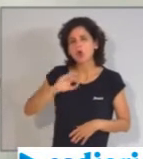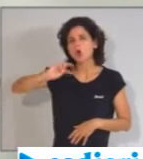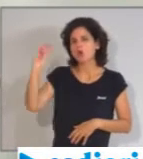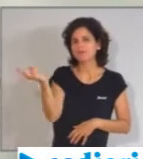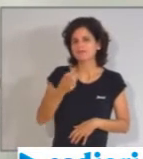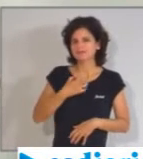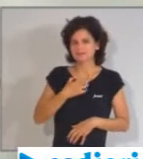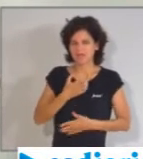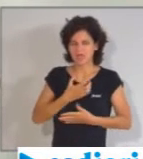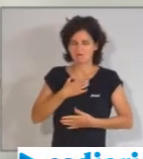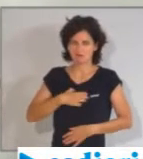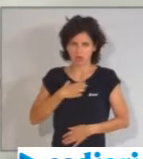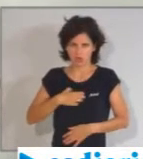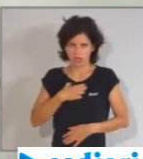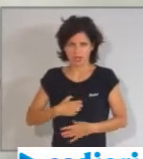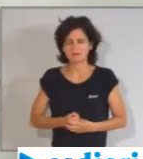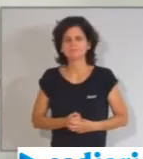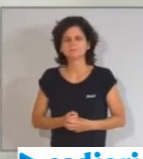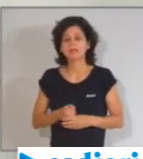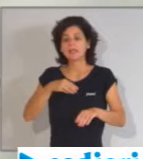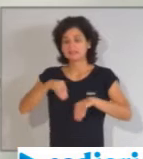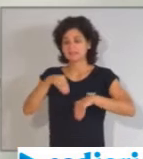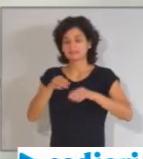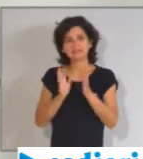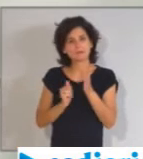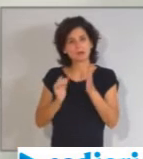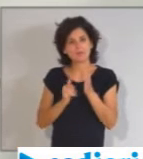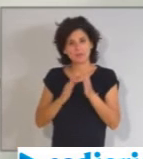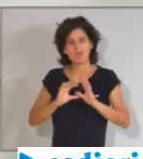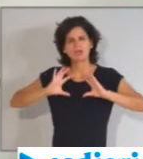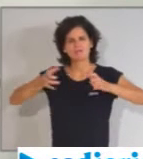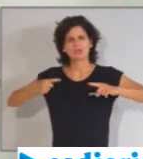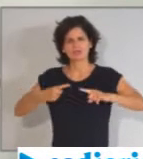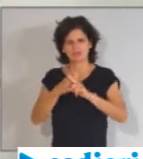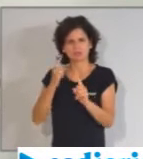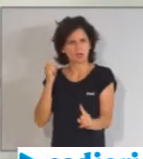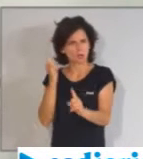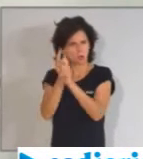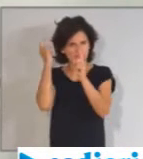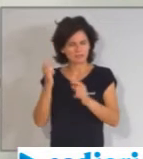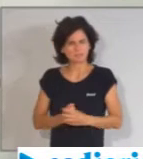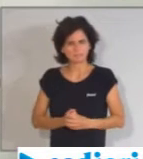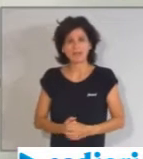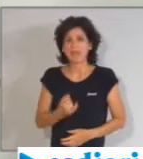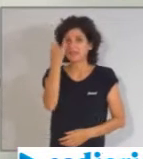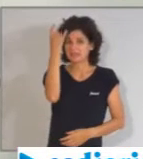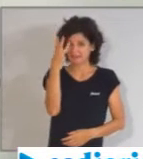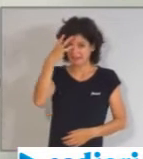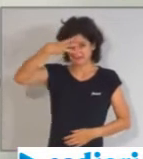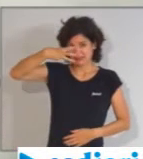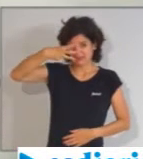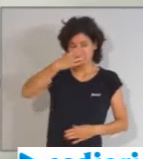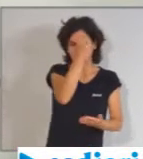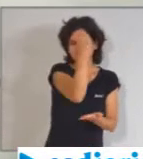diversitat funcional. L'estratègia valenciana contra les violències sexuals s'estructura en tres eixos que contemplen